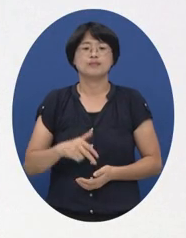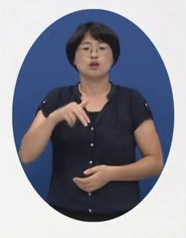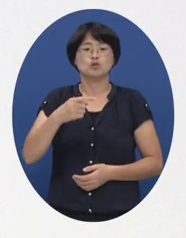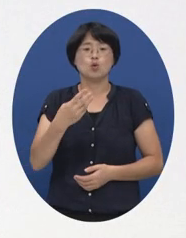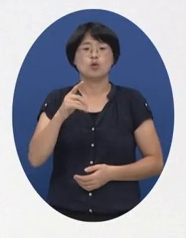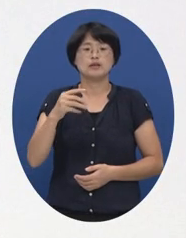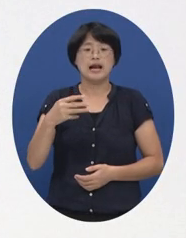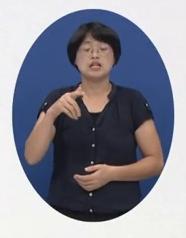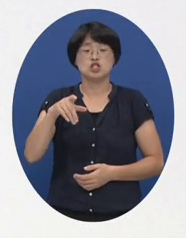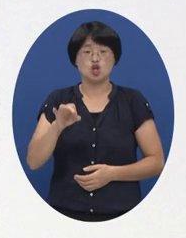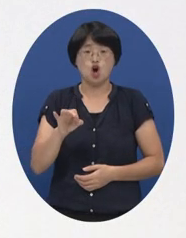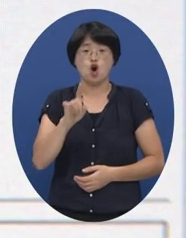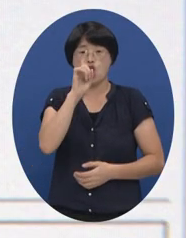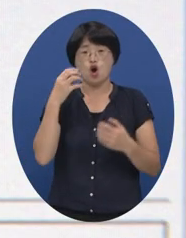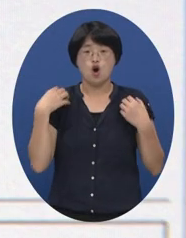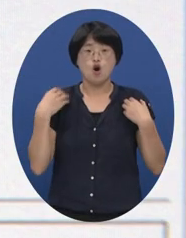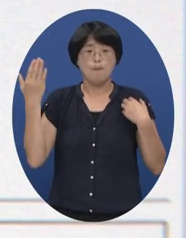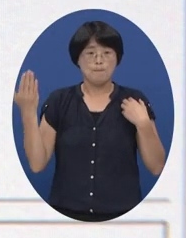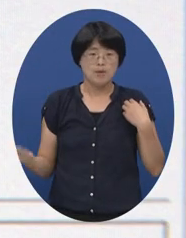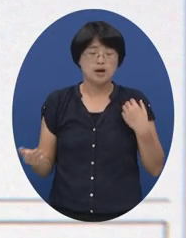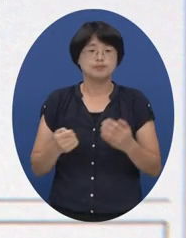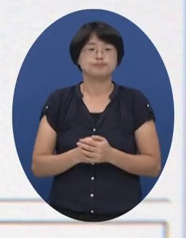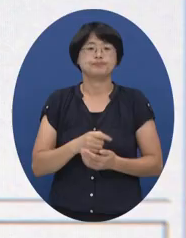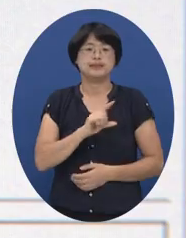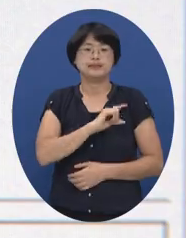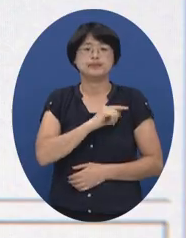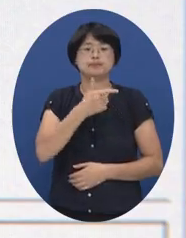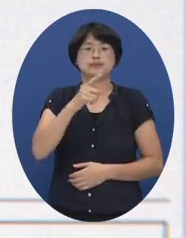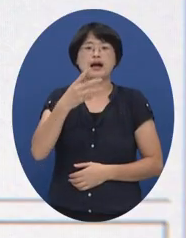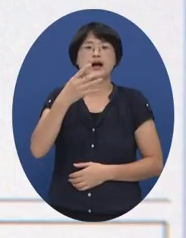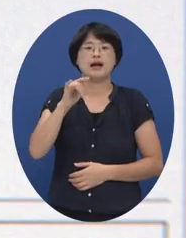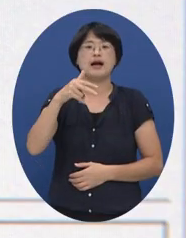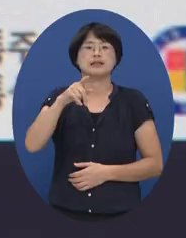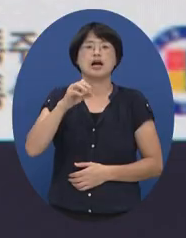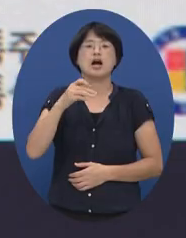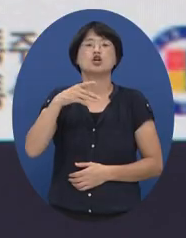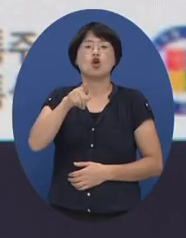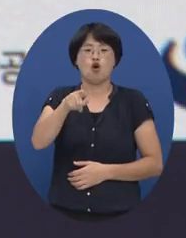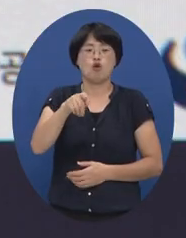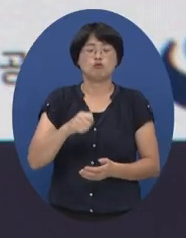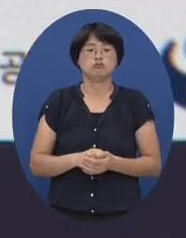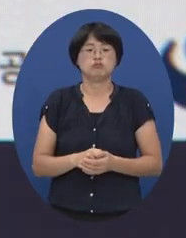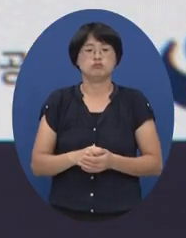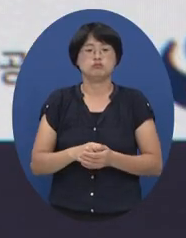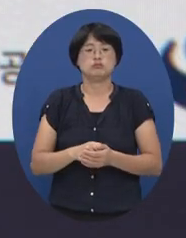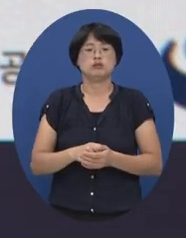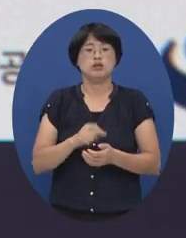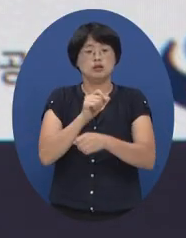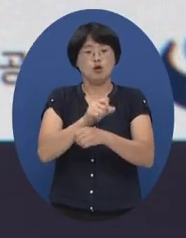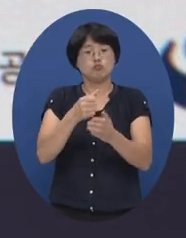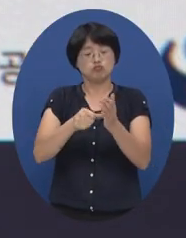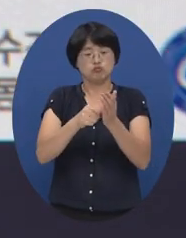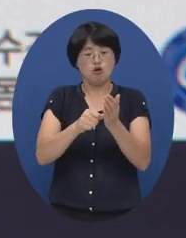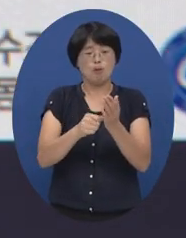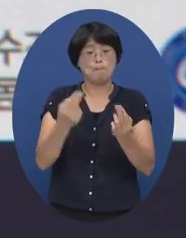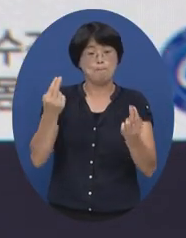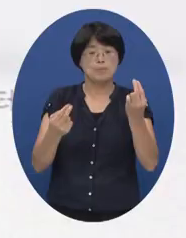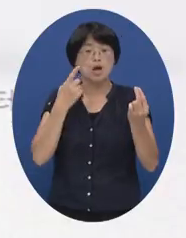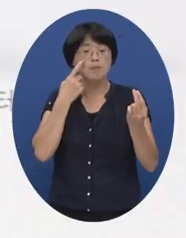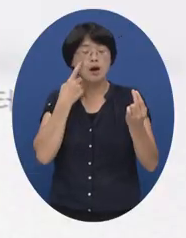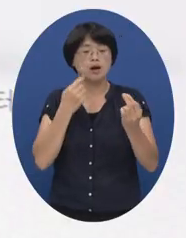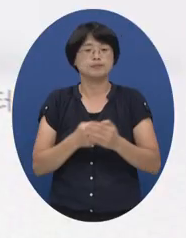조달청이 운영하는 정부 조달 전자 쇼핑몰 나라장터 사이트입니다. 사무용품 하나의 시세를